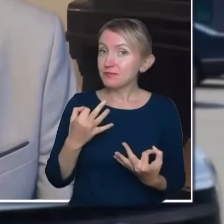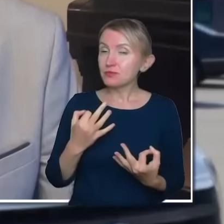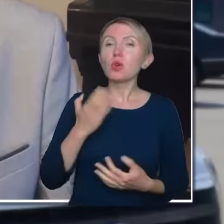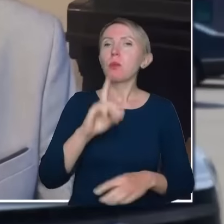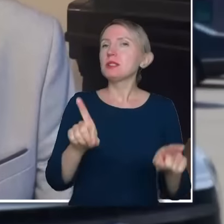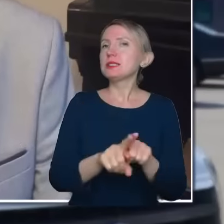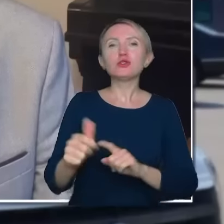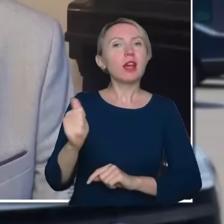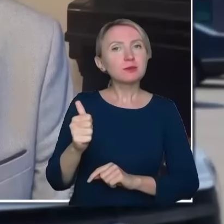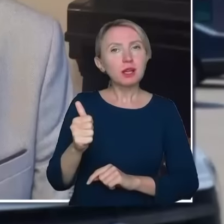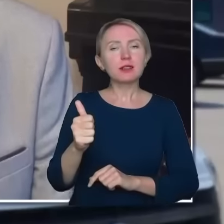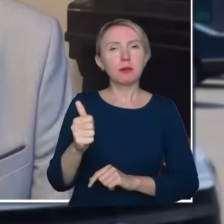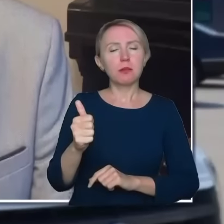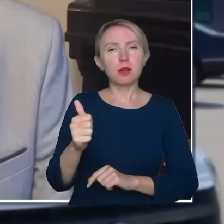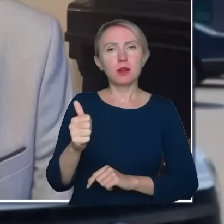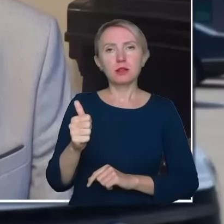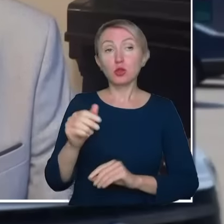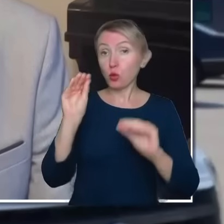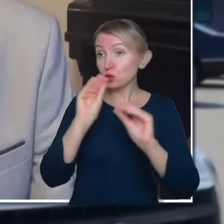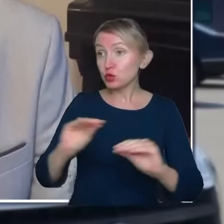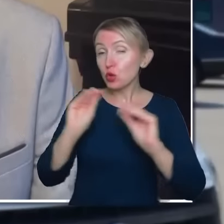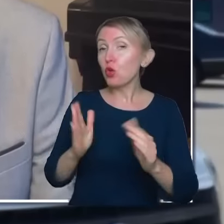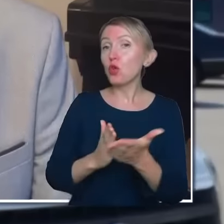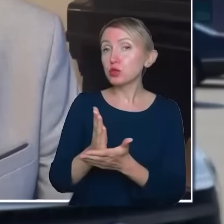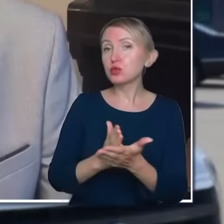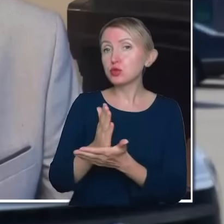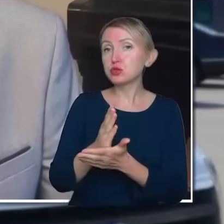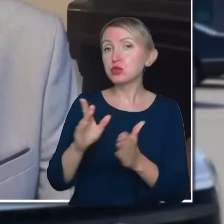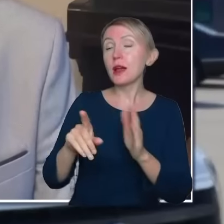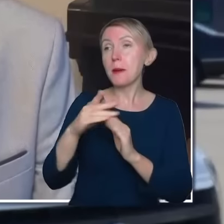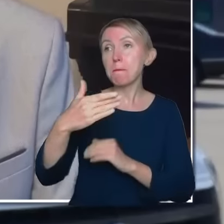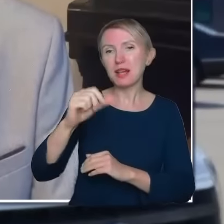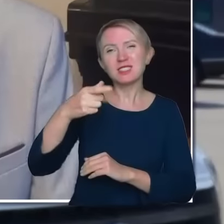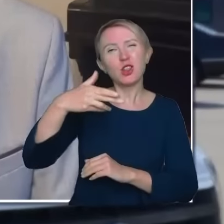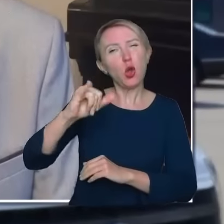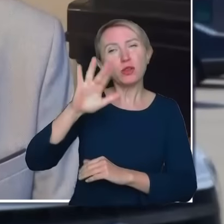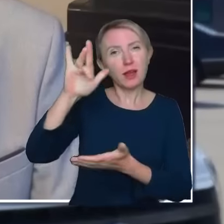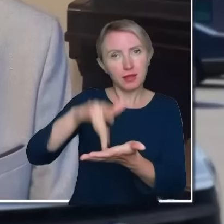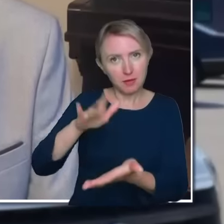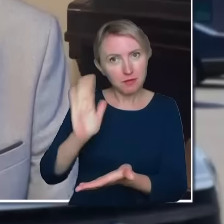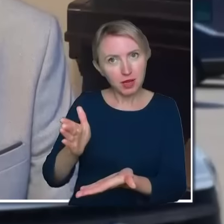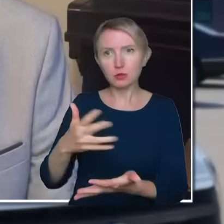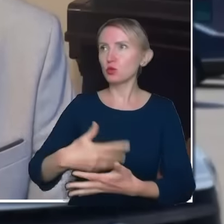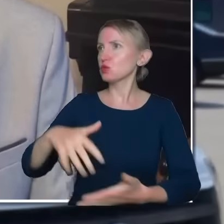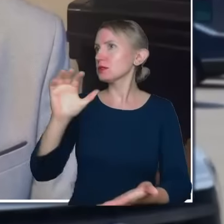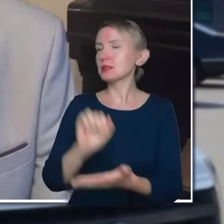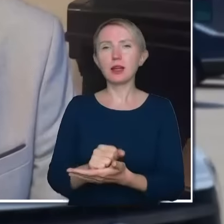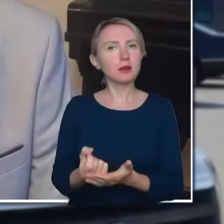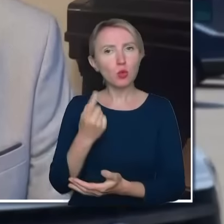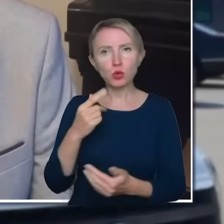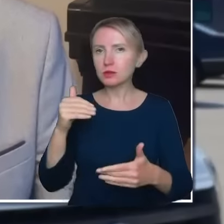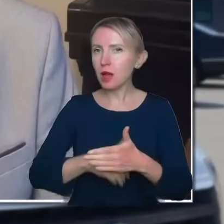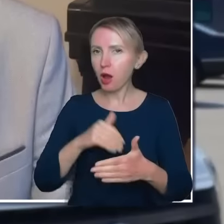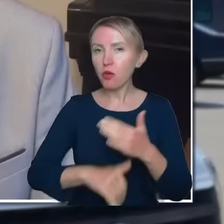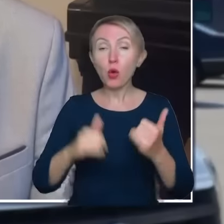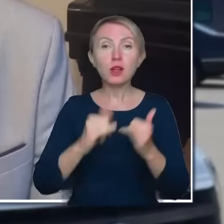tym ekspertem i czy będzie szkolił służby macedońskie, no bo to już byłoby, to byłby skandal tak naprawdę, jeżeli ten